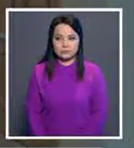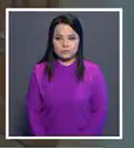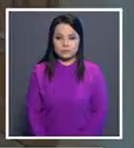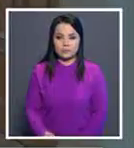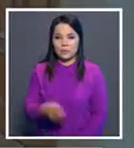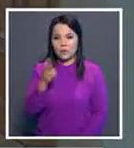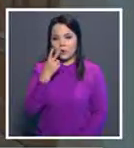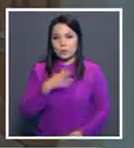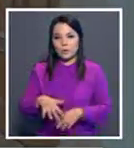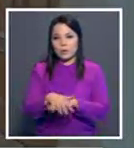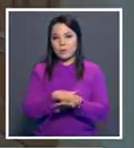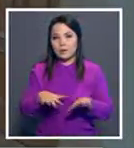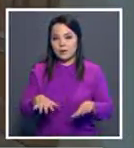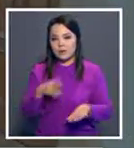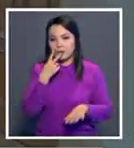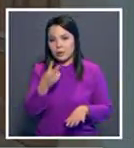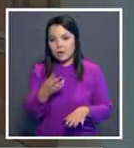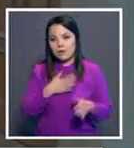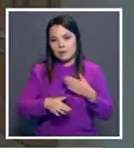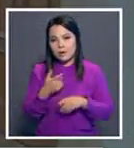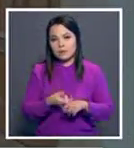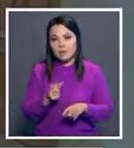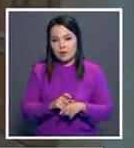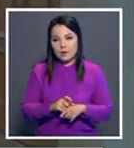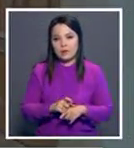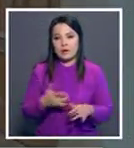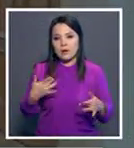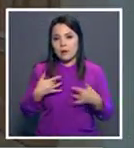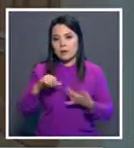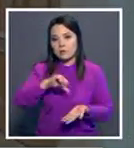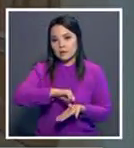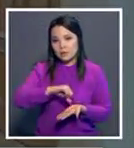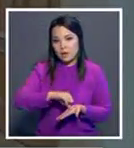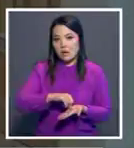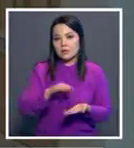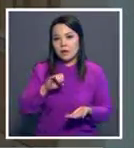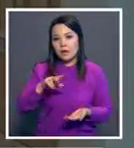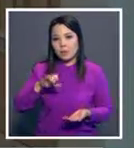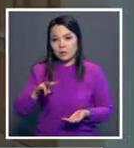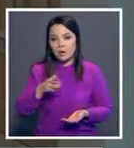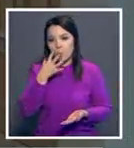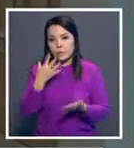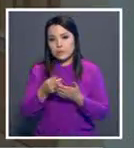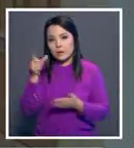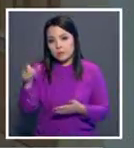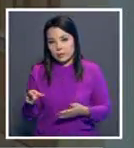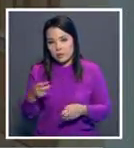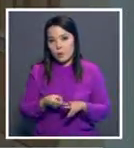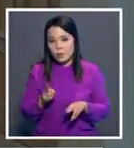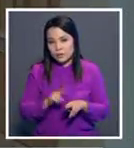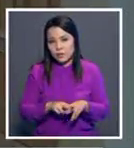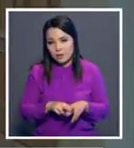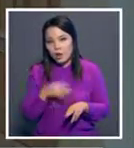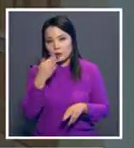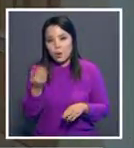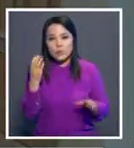Көрімен қалып, көп отыр, әрі риза болып отыр концертке. Тельманның өзі біздің осы